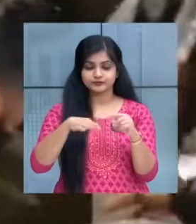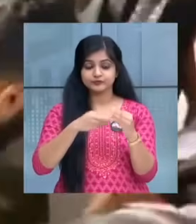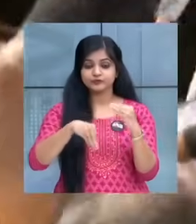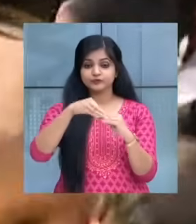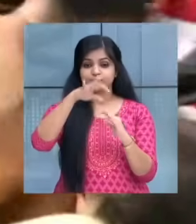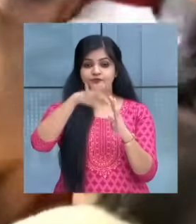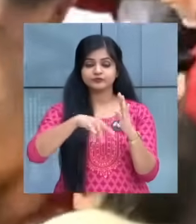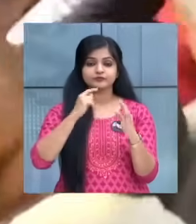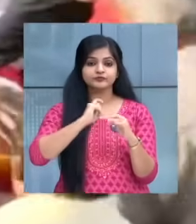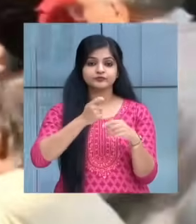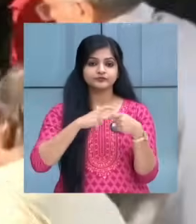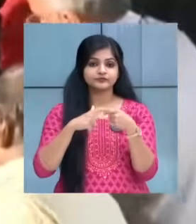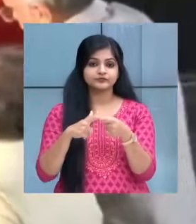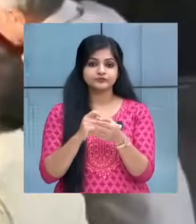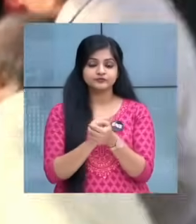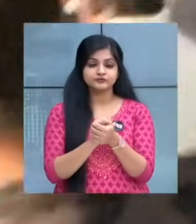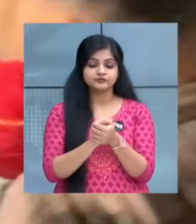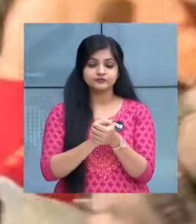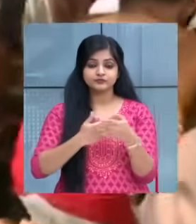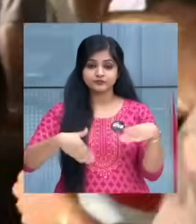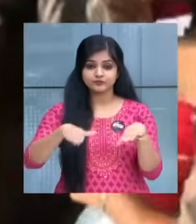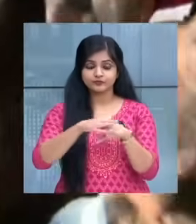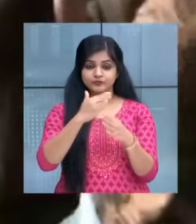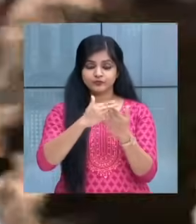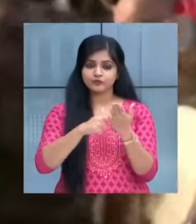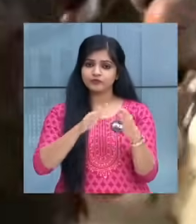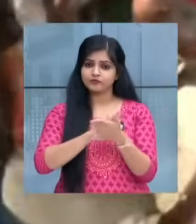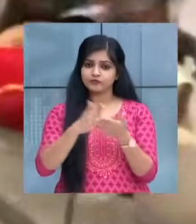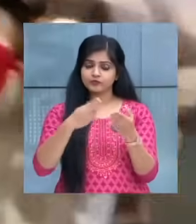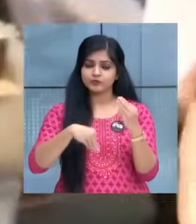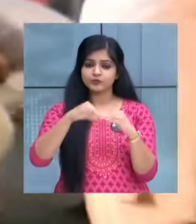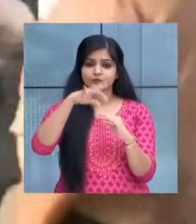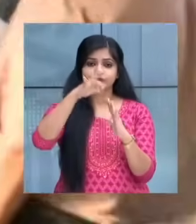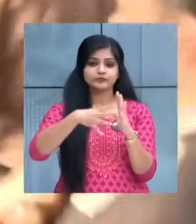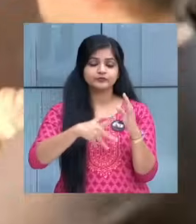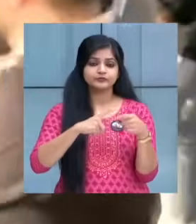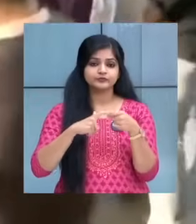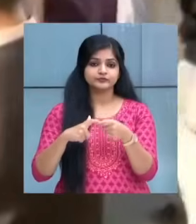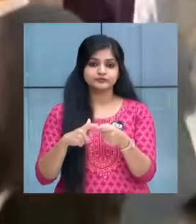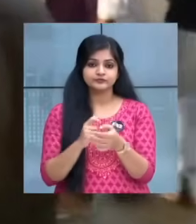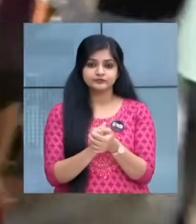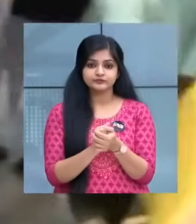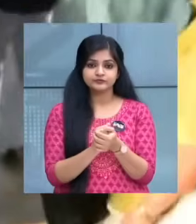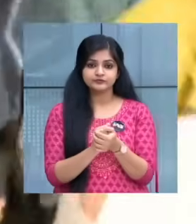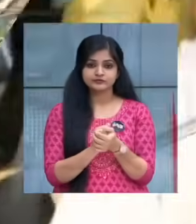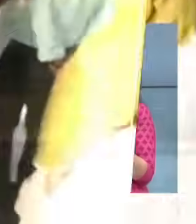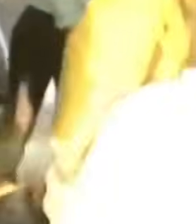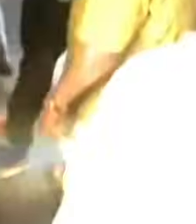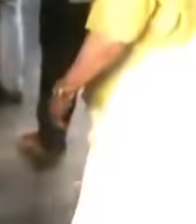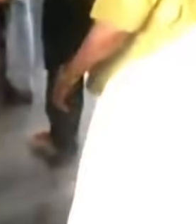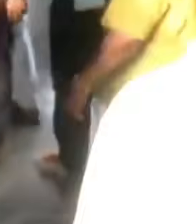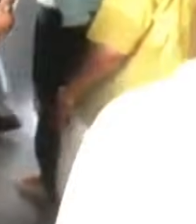അജീഷ് ജയകുമാർ വിവരങ്ങളുമായി. അജീഷ്, സംസ്കാര ചടങ്ങ് പൂർത്തിയായോ? വിവരങ്ങൾ എന്തൊക്കെയാണ്? അനുജ,